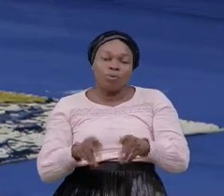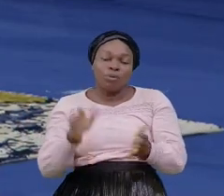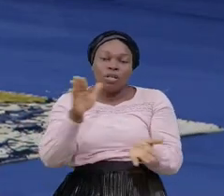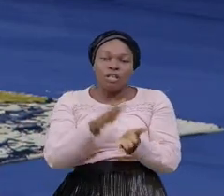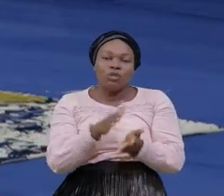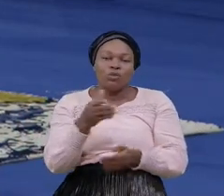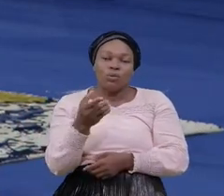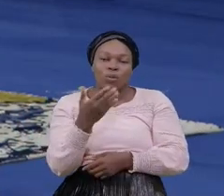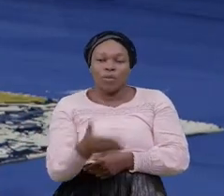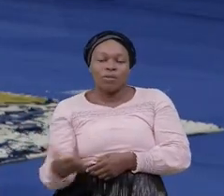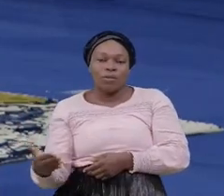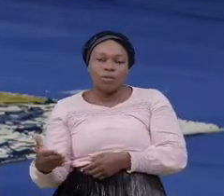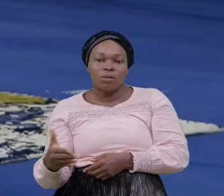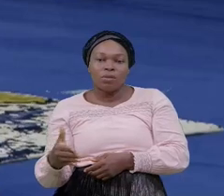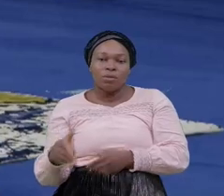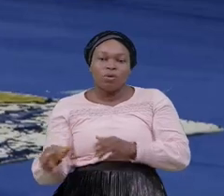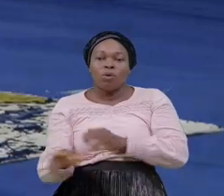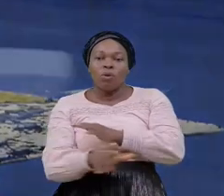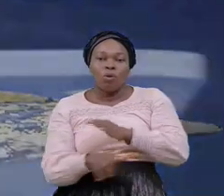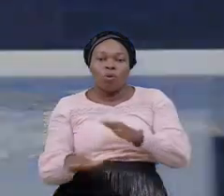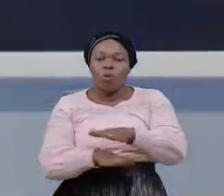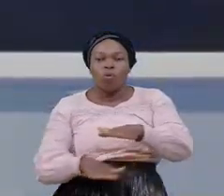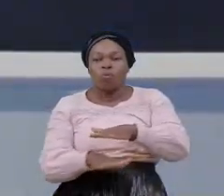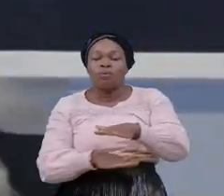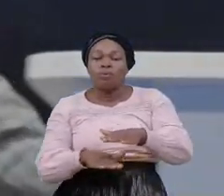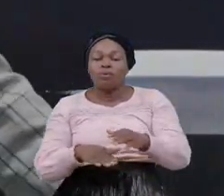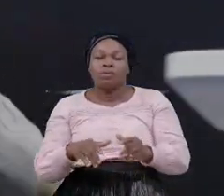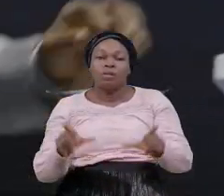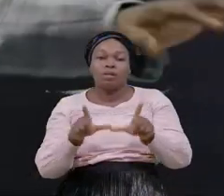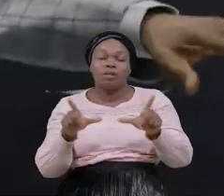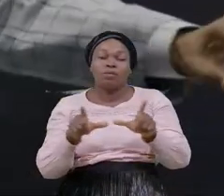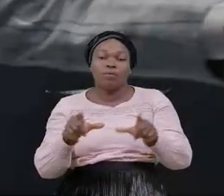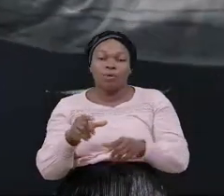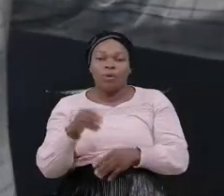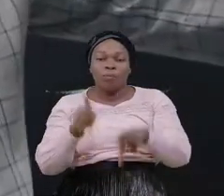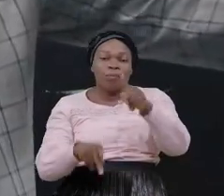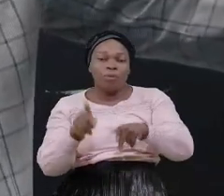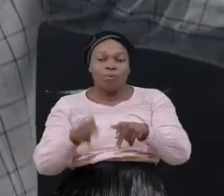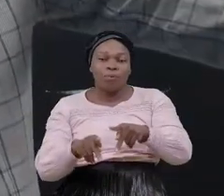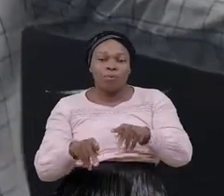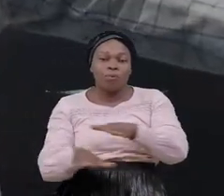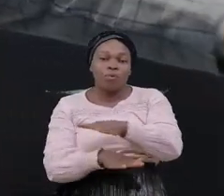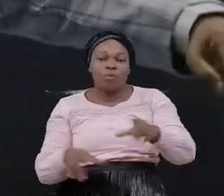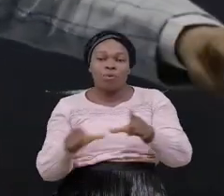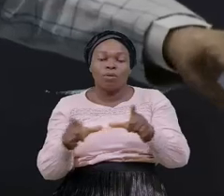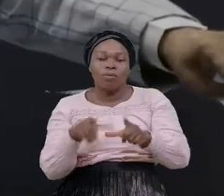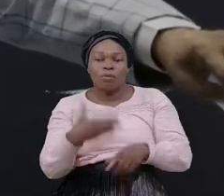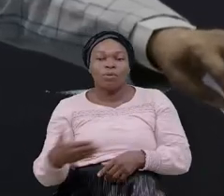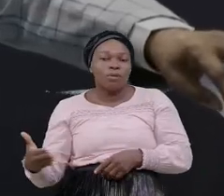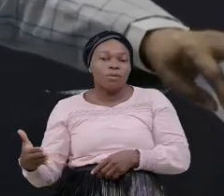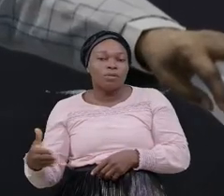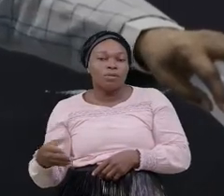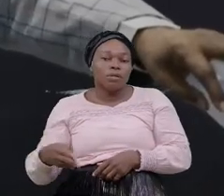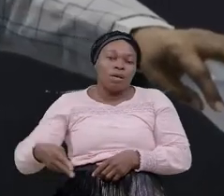De petites personnes font de petites choses. Les personnes par terre font des choses